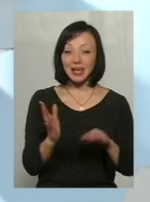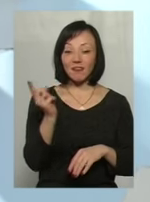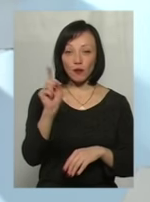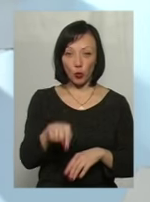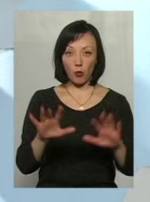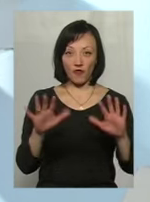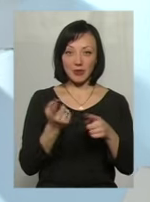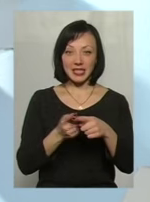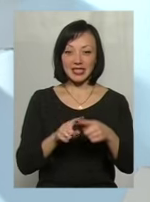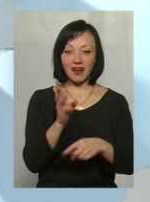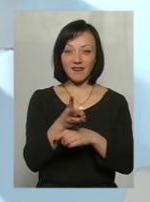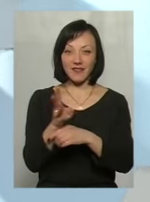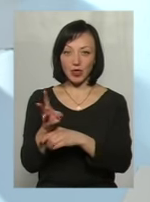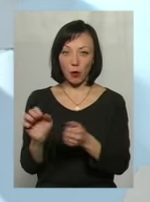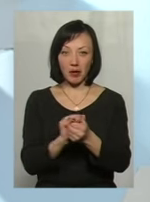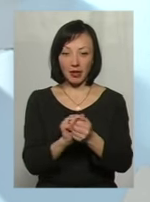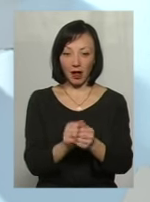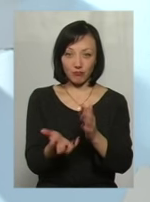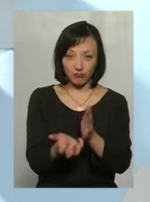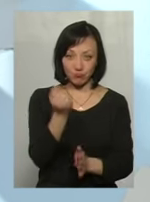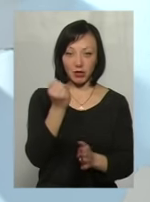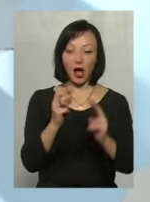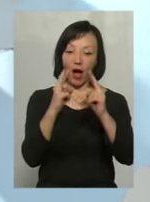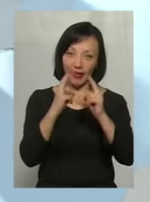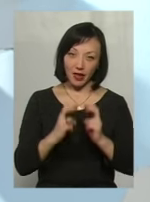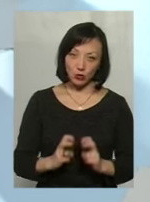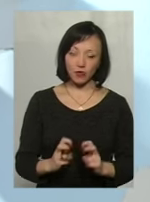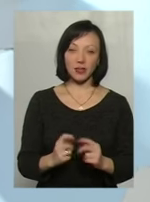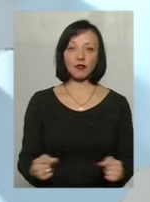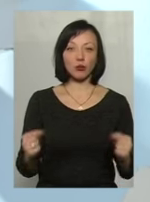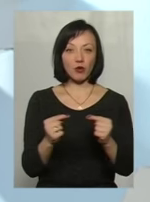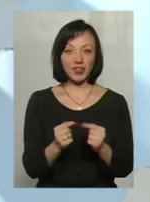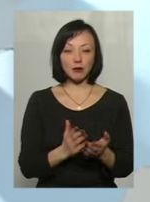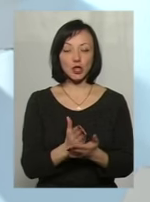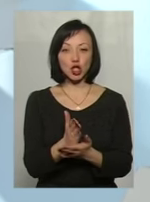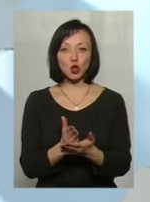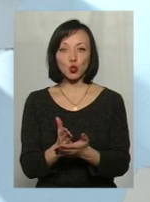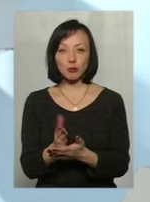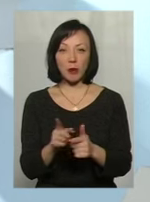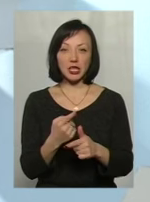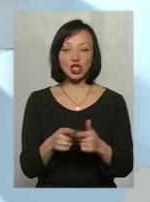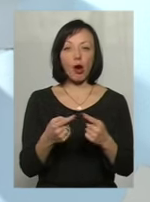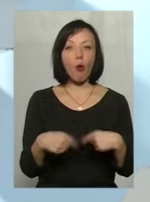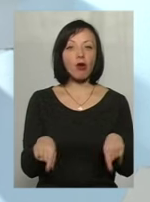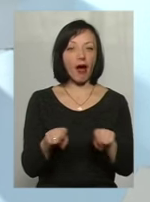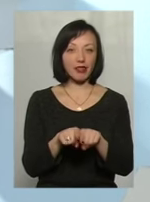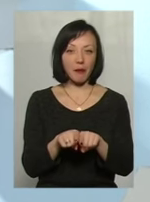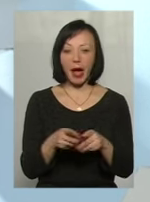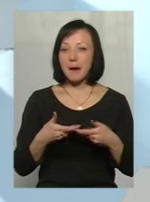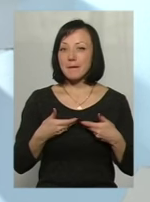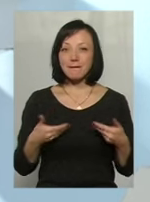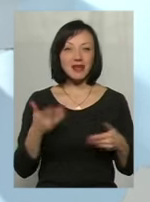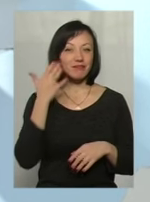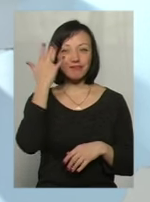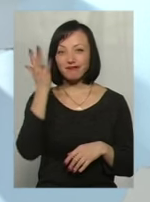випадку цей відеоматеріал буде вийматися і аналізуватися відповідними службами чи органами. Тобто ми не ставимо